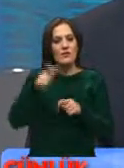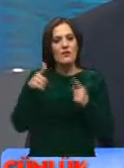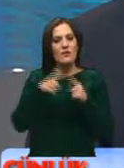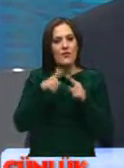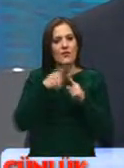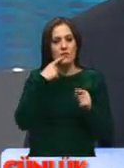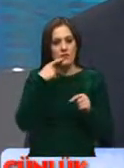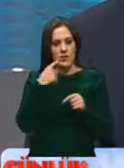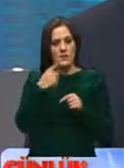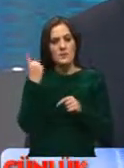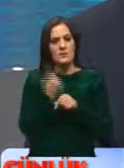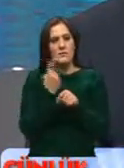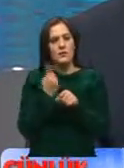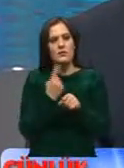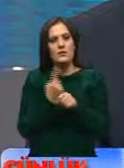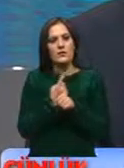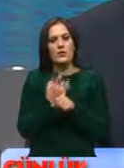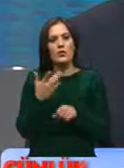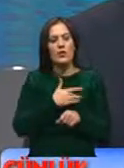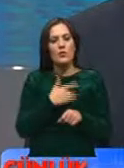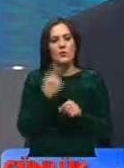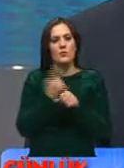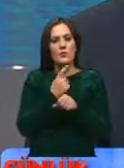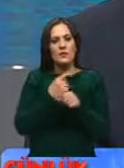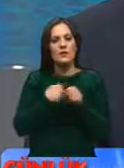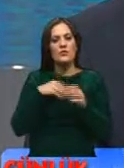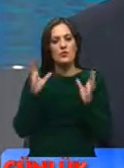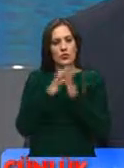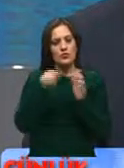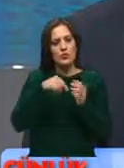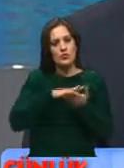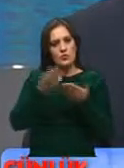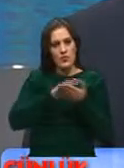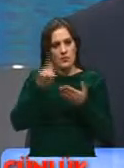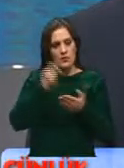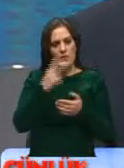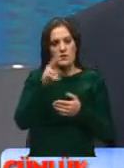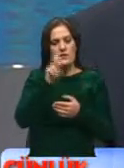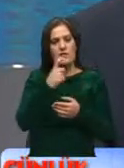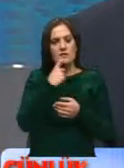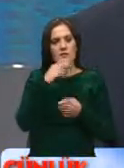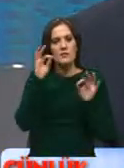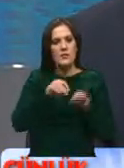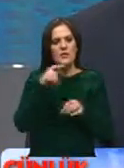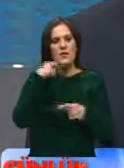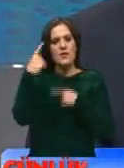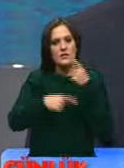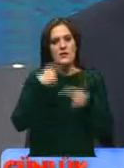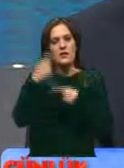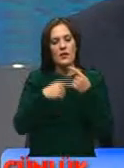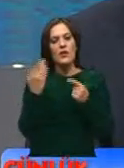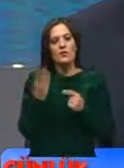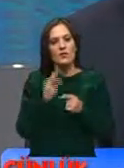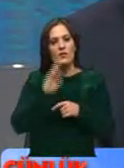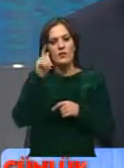federasyonu dediğimiz bir gönüllü bir kuruluş bunu düzenliyor. 2008 yılında başlamışlar. Her sene artık bayağı